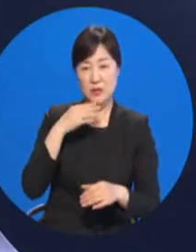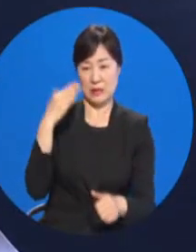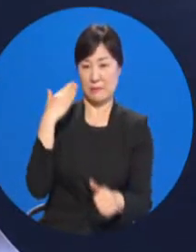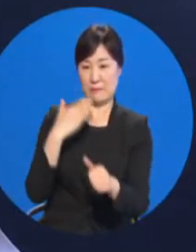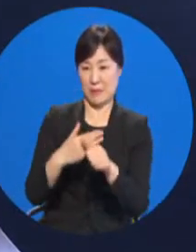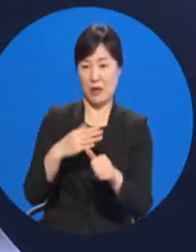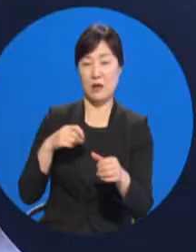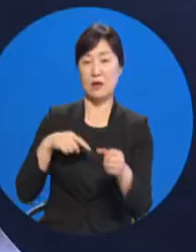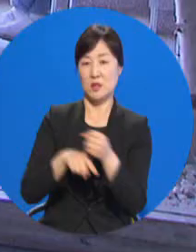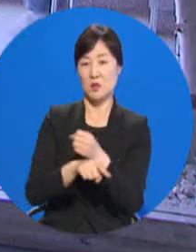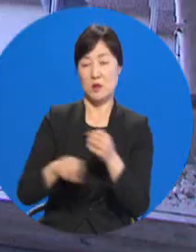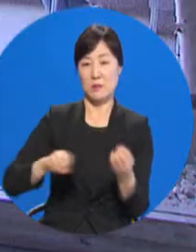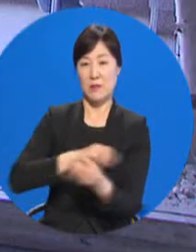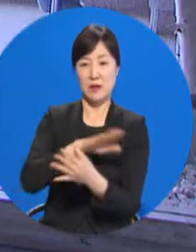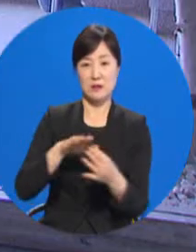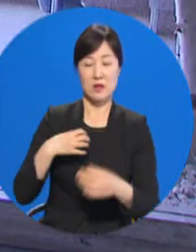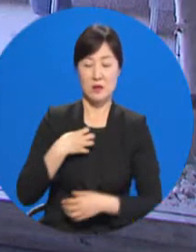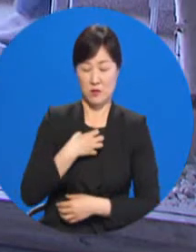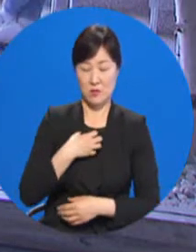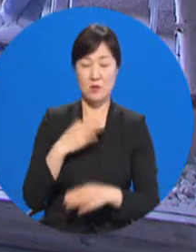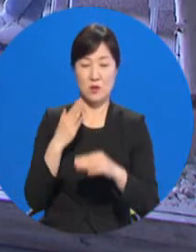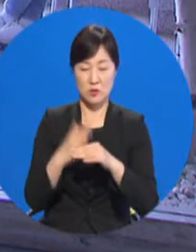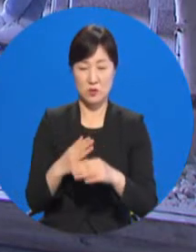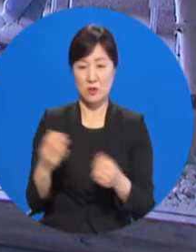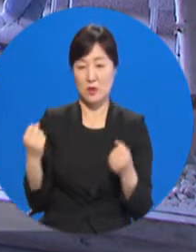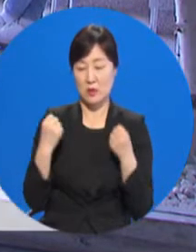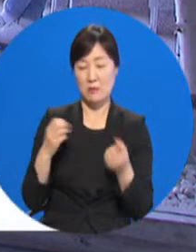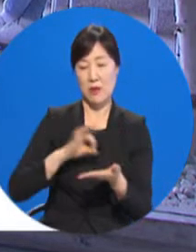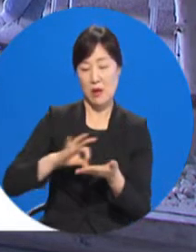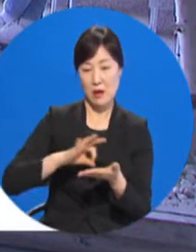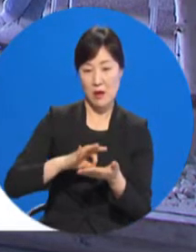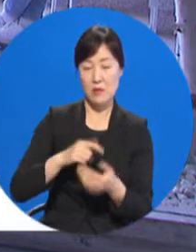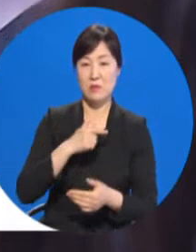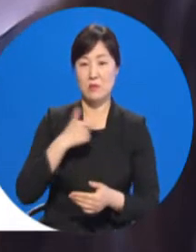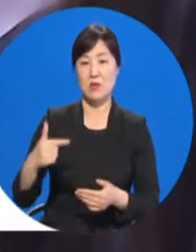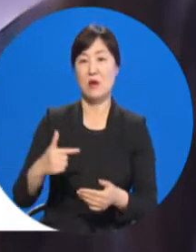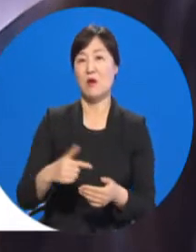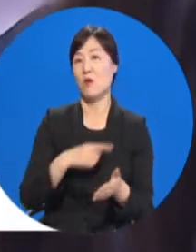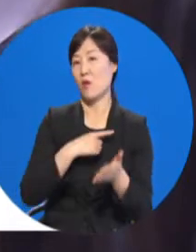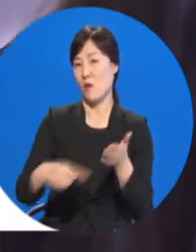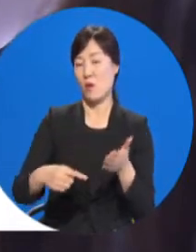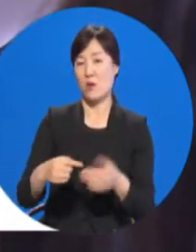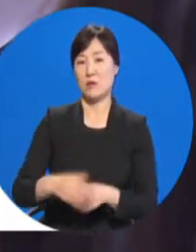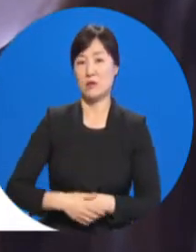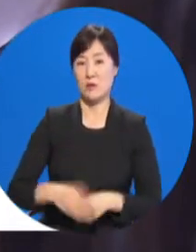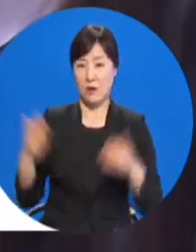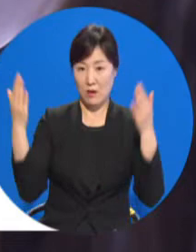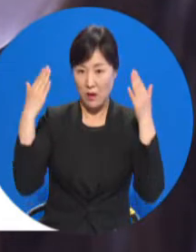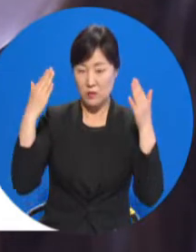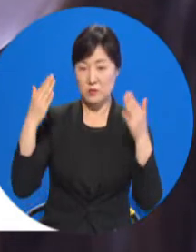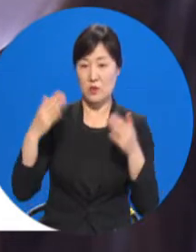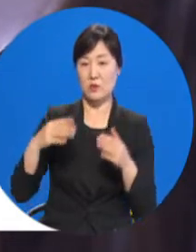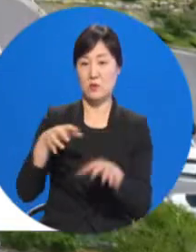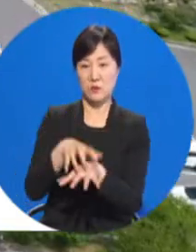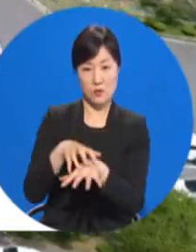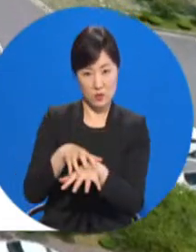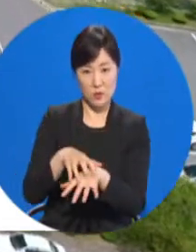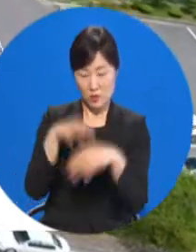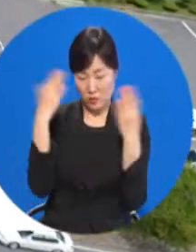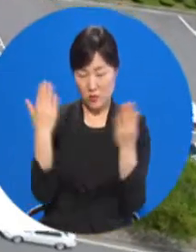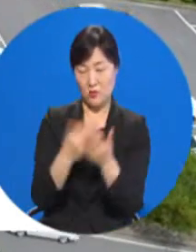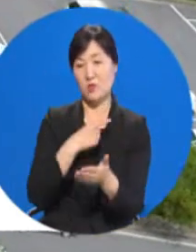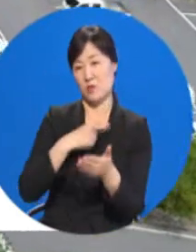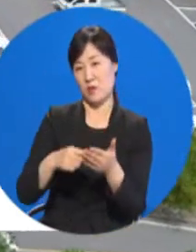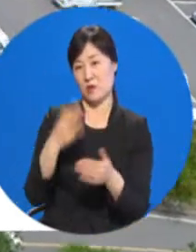파장을 우려하고 있습니다. 에너지 낭비 자체가 다 피해는 학생들 그리고 교직원들한테 있는 거죠. 또한 더